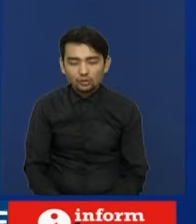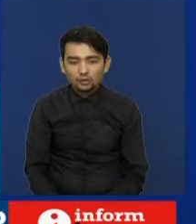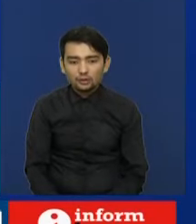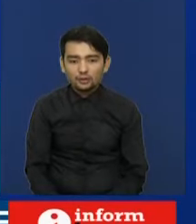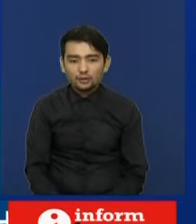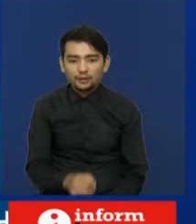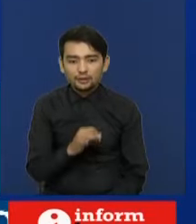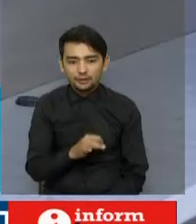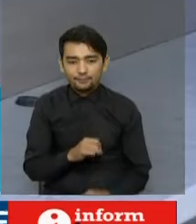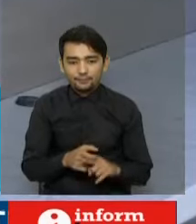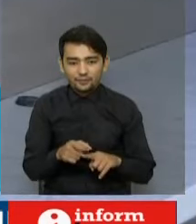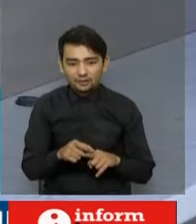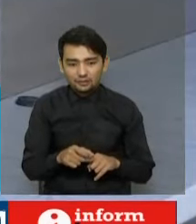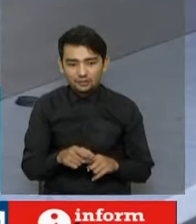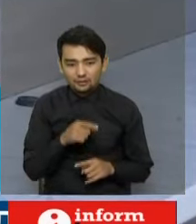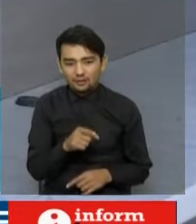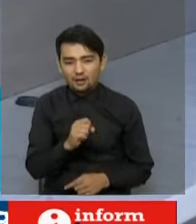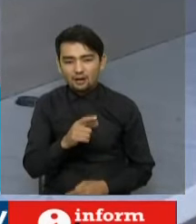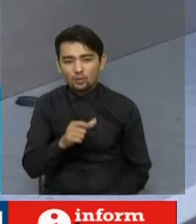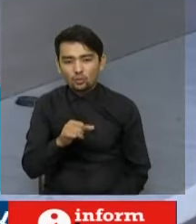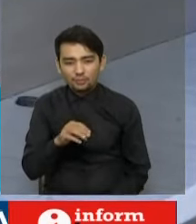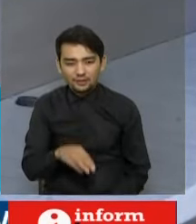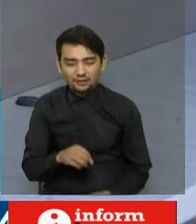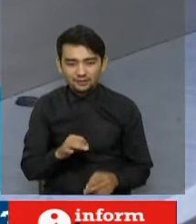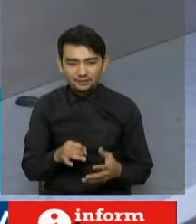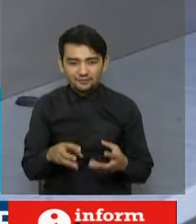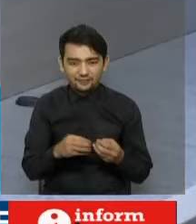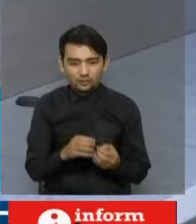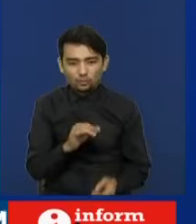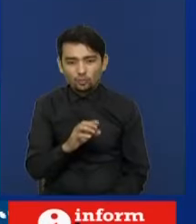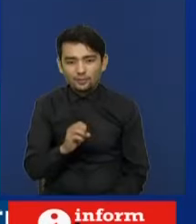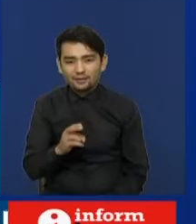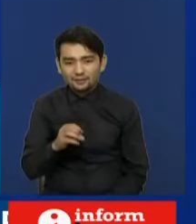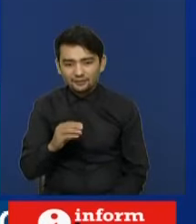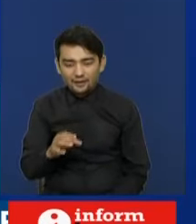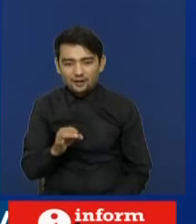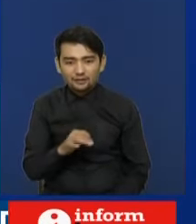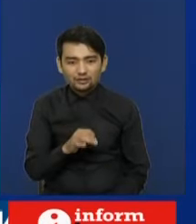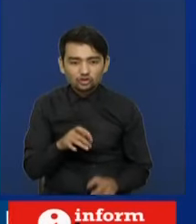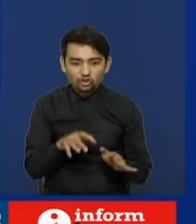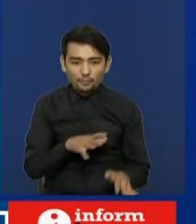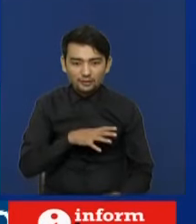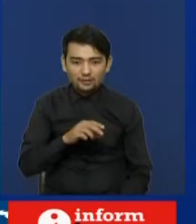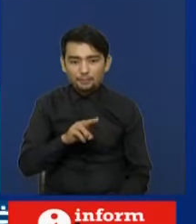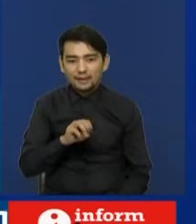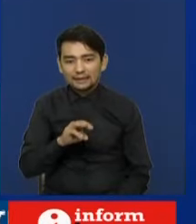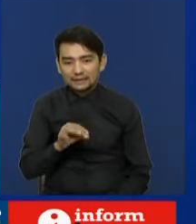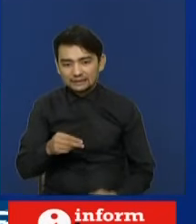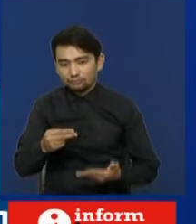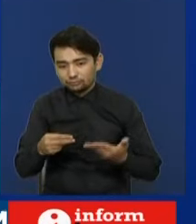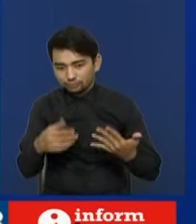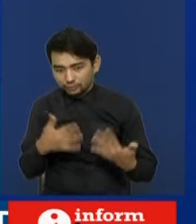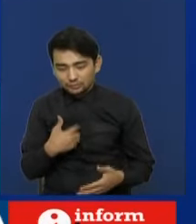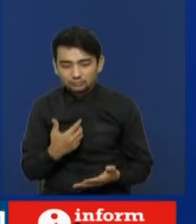это такой аргумент из разряда субъективных. Было решение, была петиция. Петиция была рассмотрена, решение